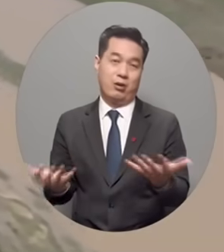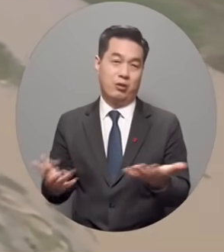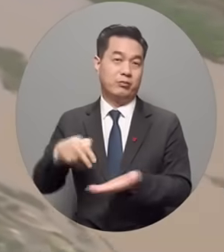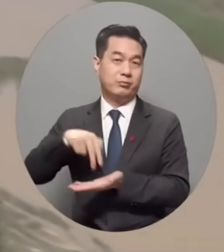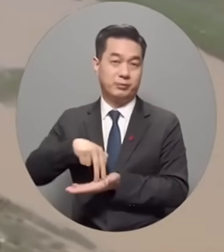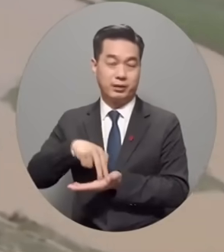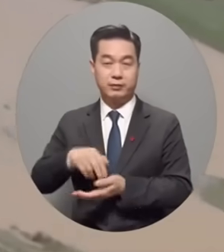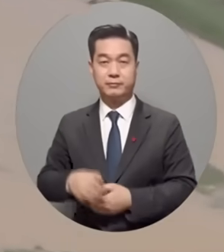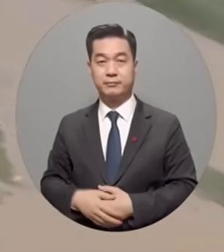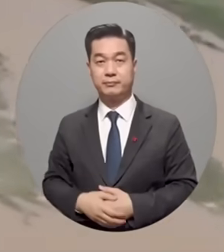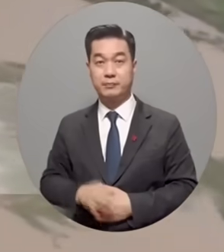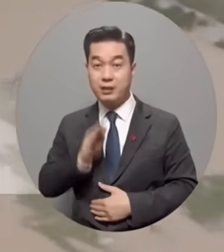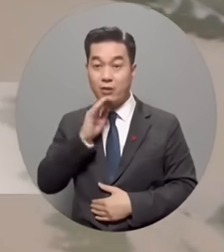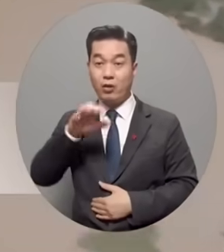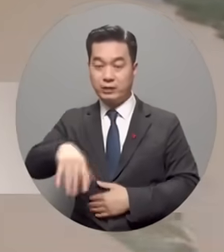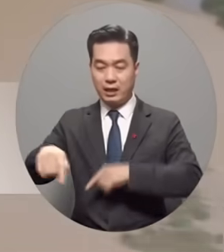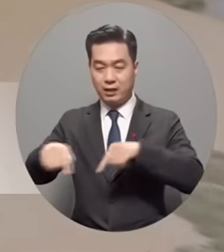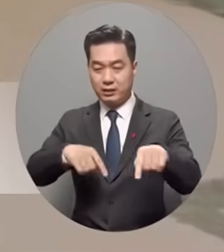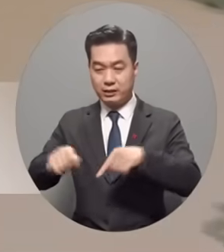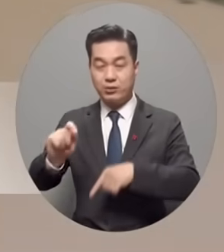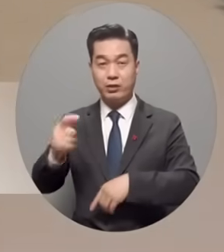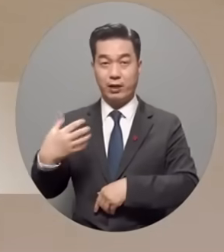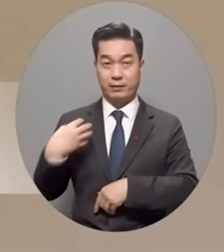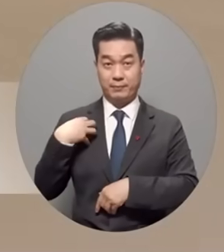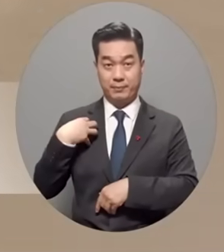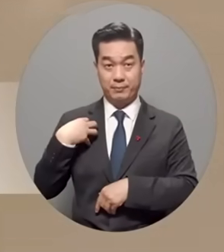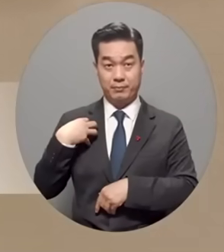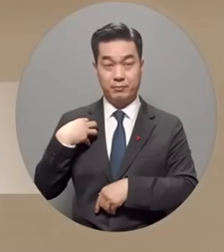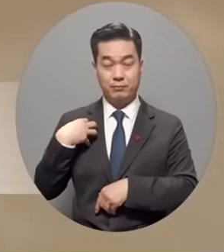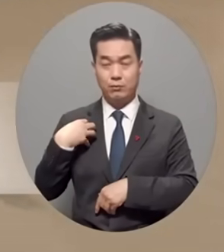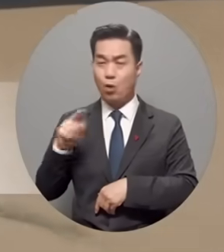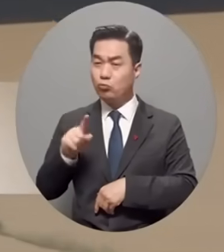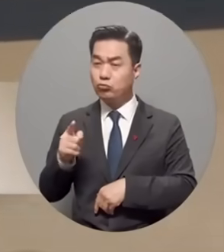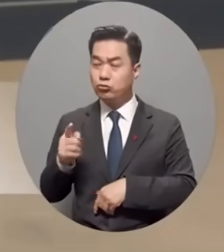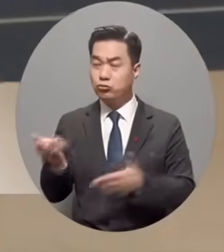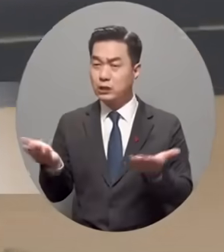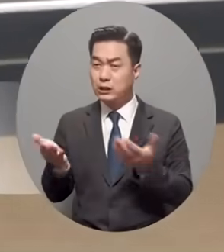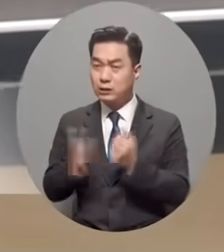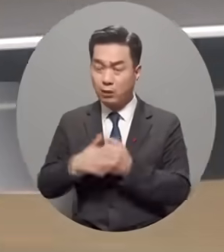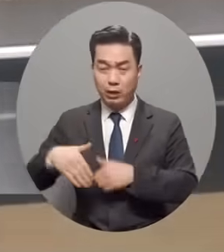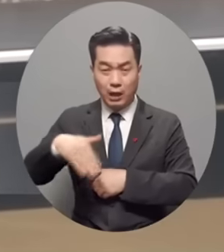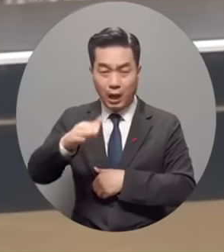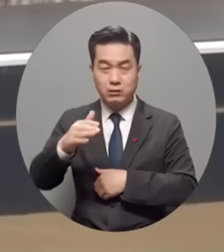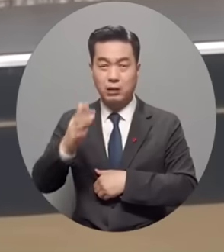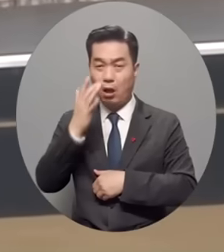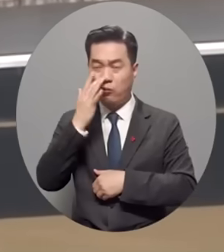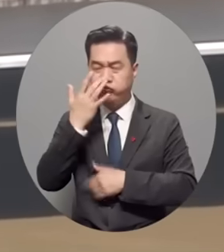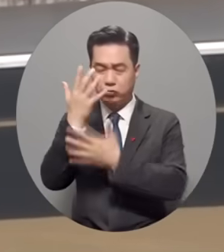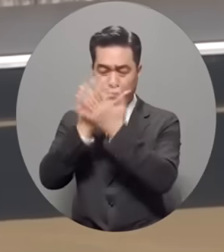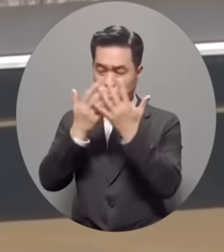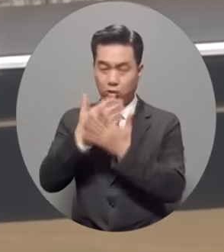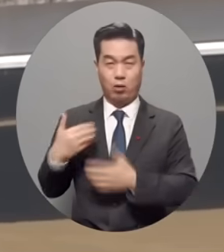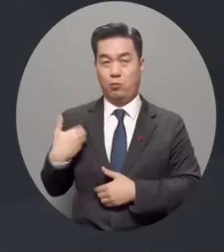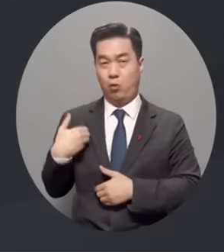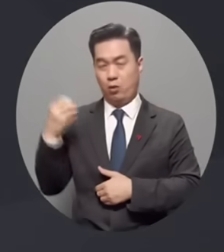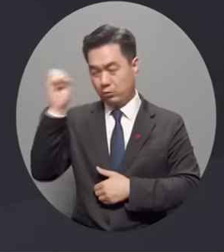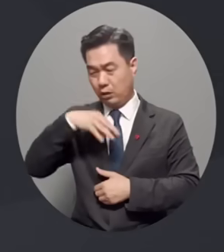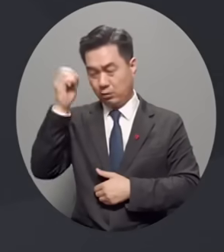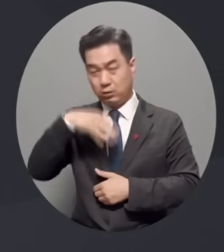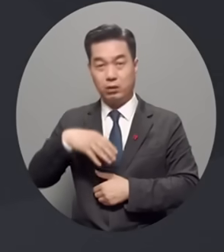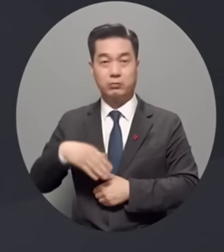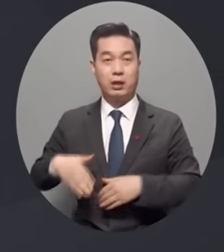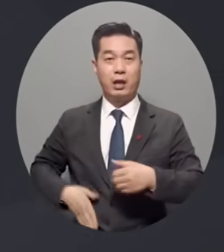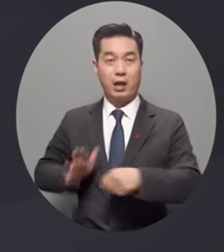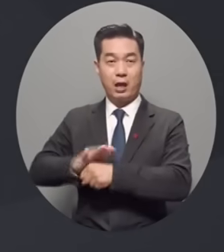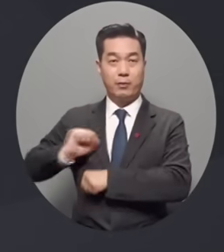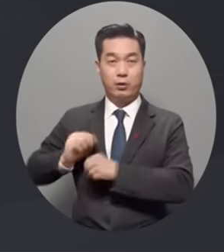없었습니다. 현장 지휘관들은 출동 당시 무슨 작업을 하는지 전혀 알지 못했습니다. 한 간부는 해병대